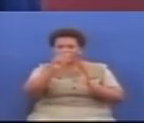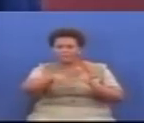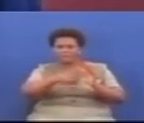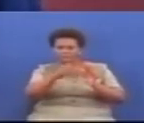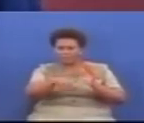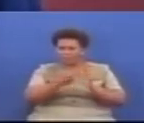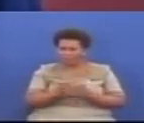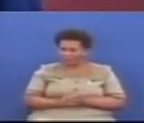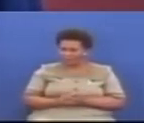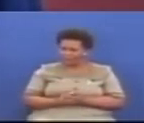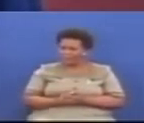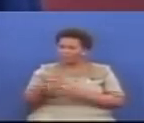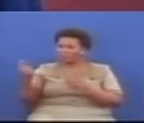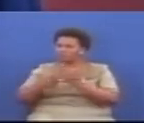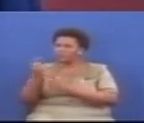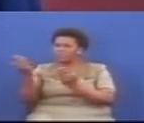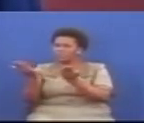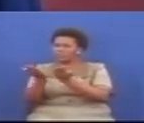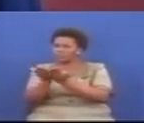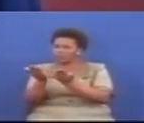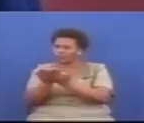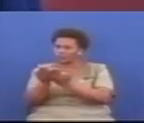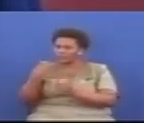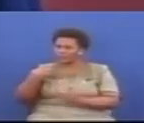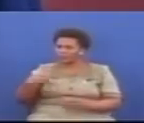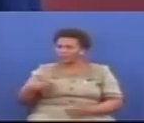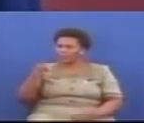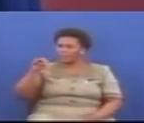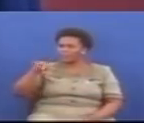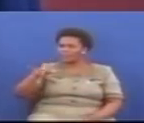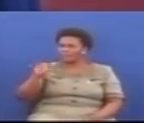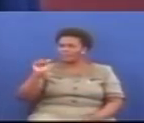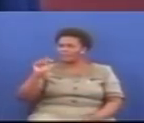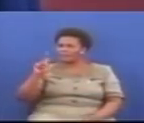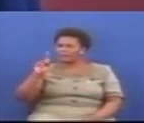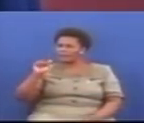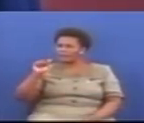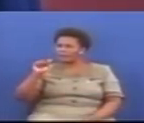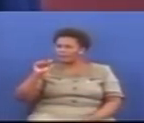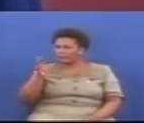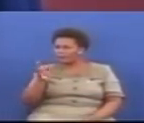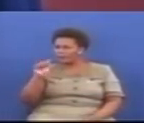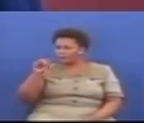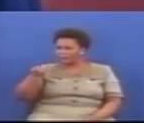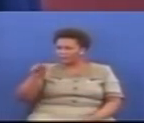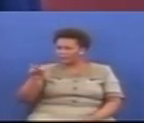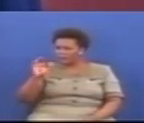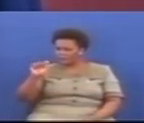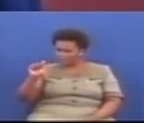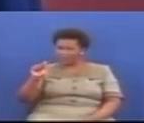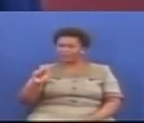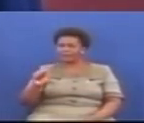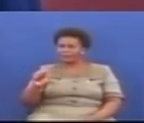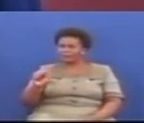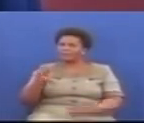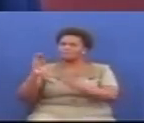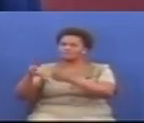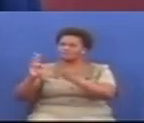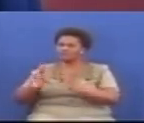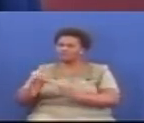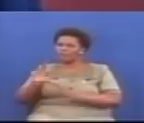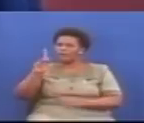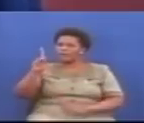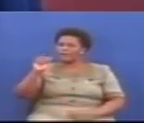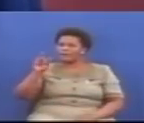ya Nyakahanga iliyoko Karagwe mkoa wa Kagera, ambao ni klabu ya wapinga rushwa wakiongozwa na